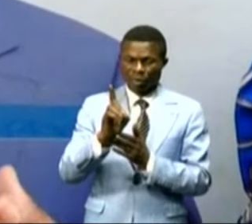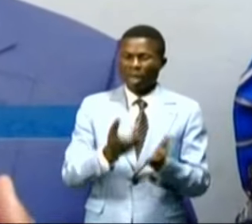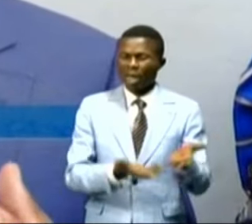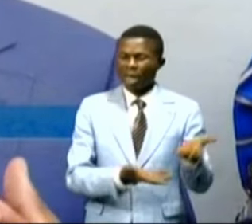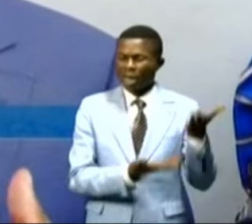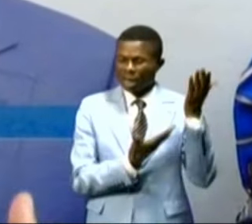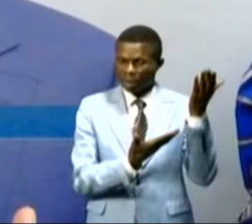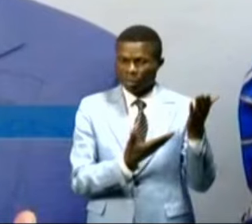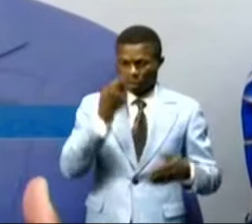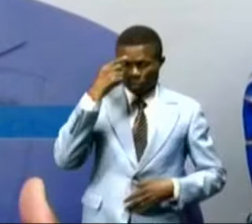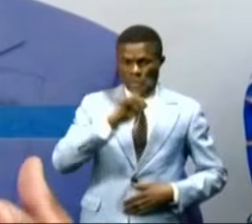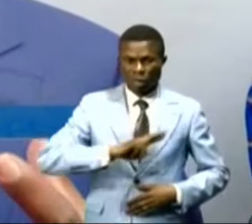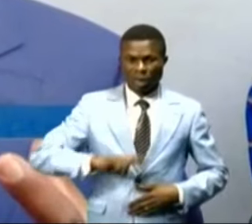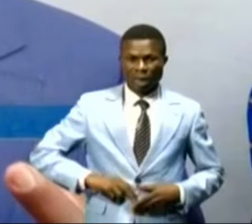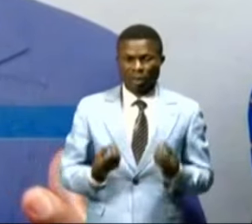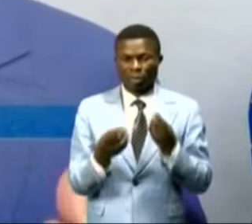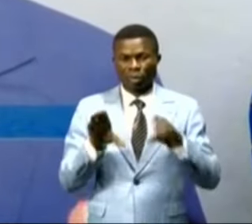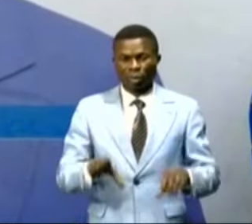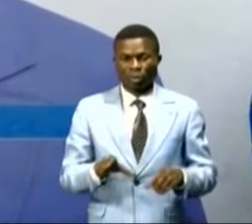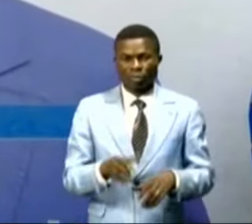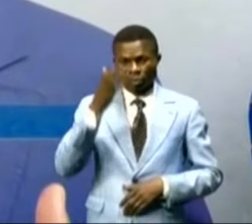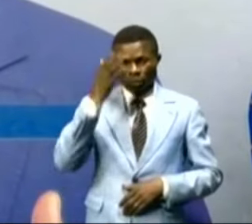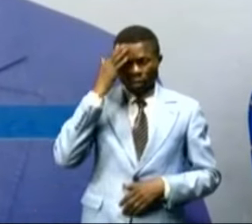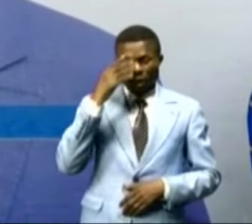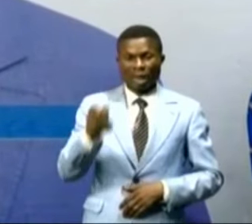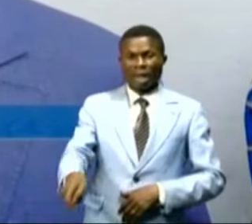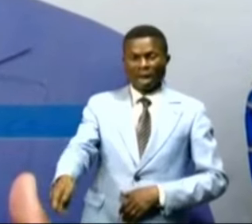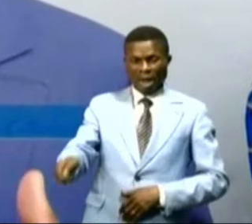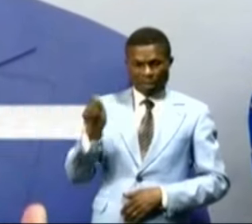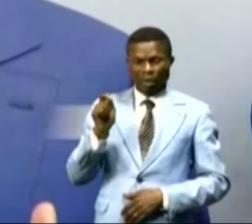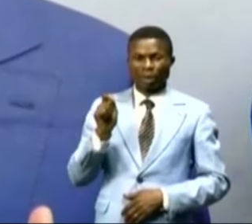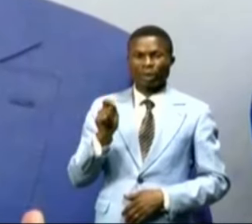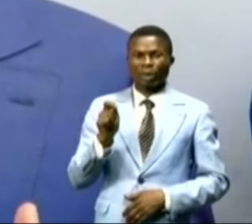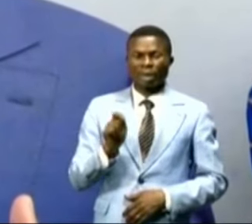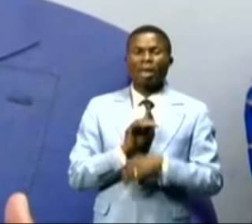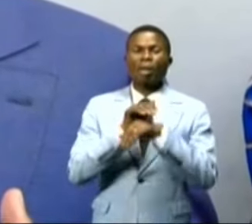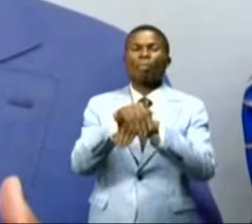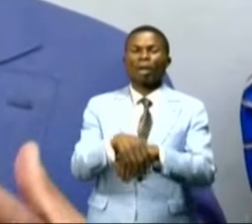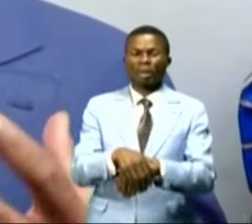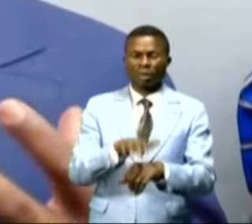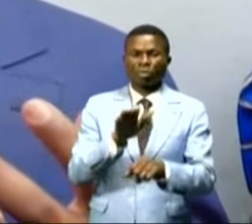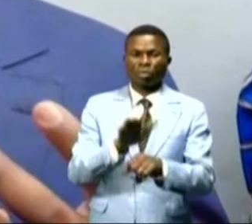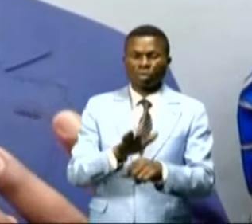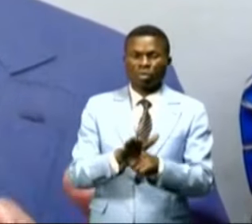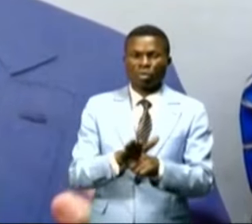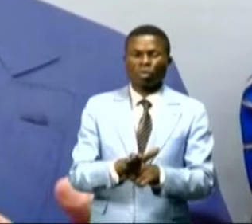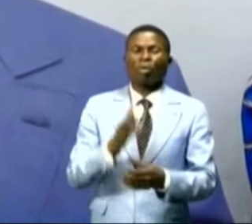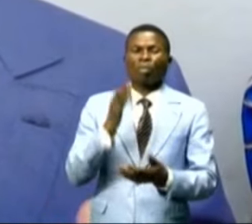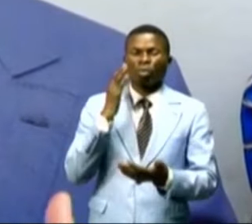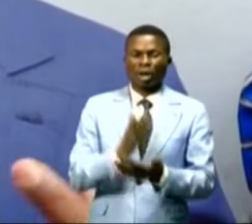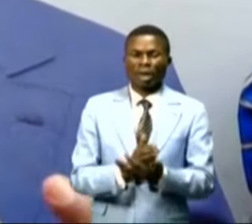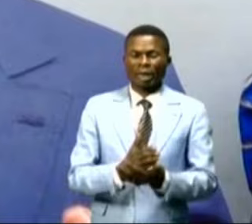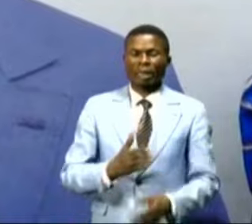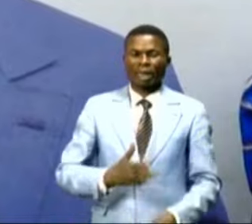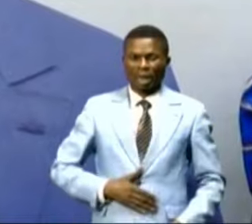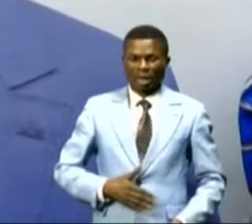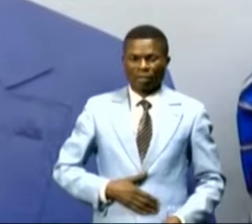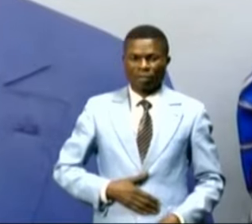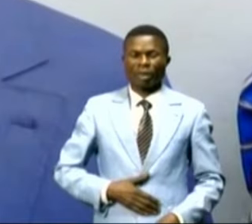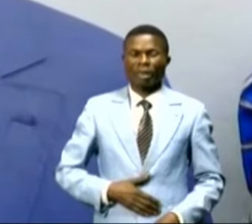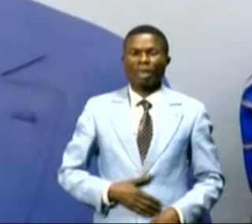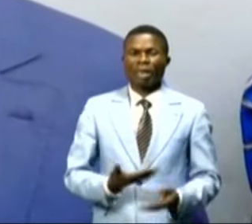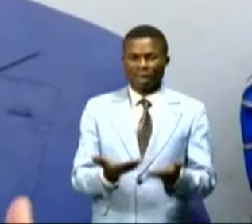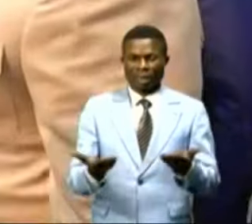pour la population congolaise. Parce que vous savez que la pêche et l'élevage contribuent à la sécurité alimentaire et